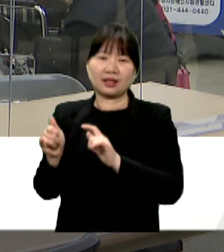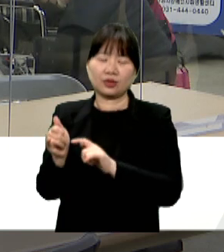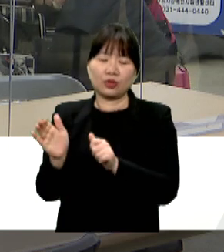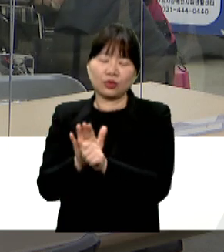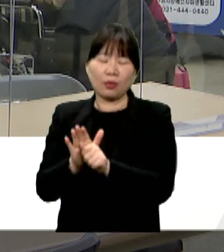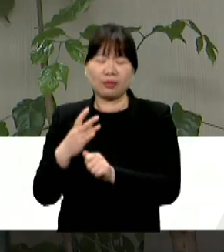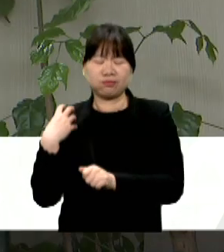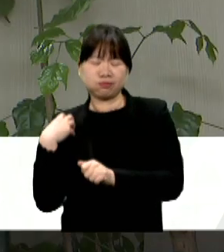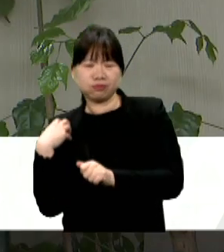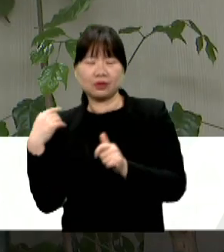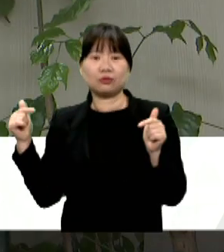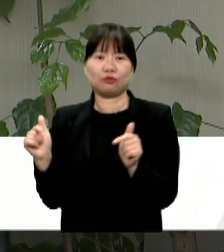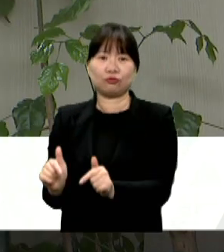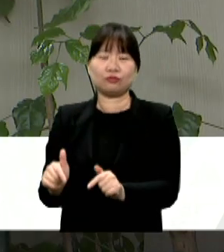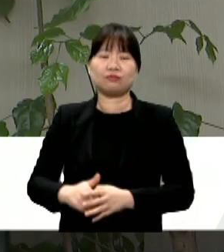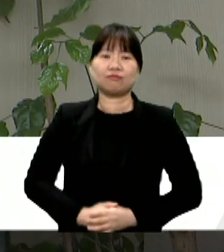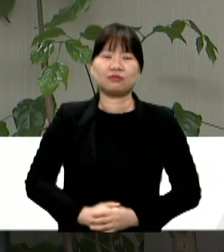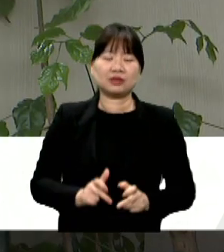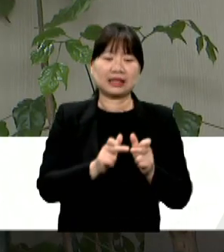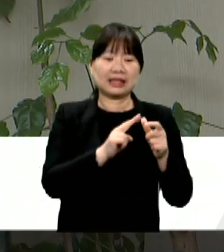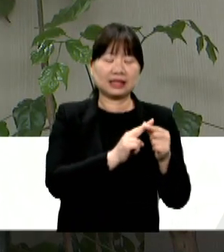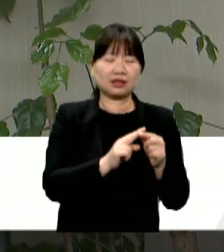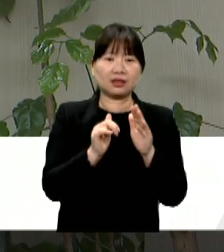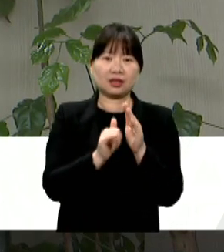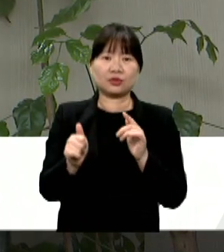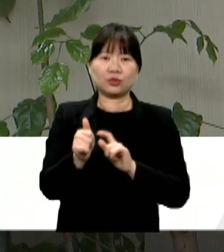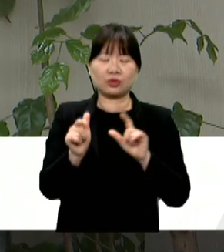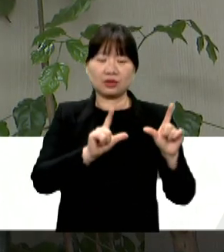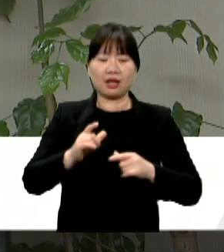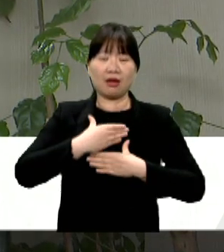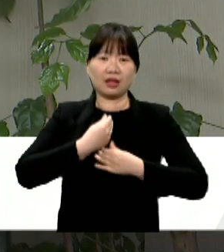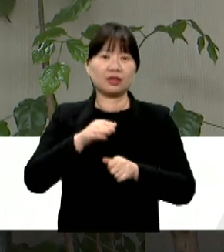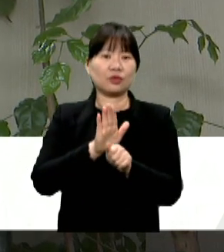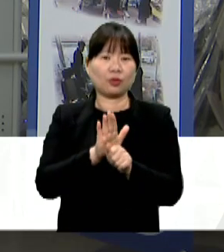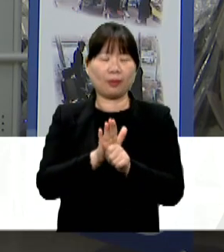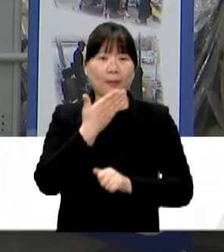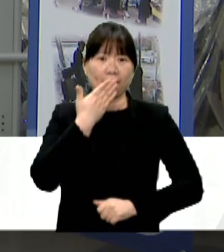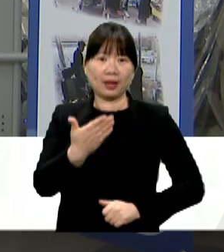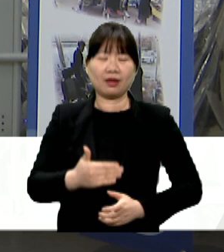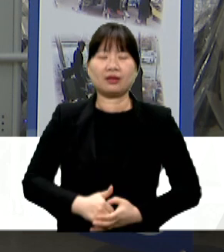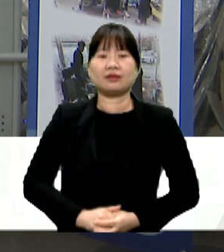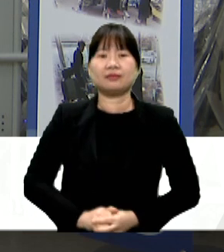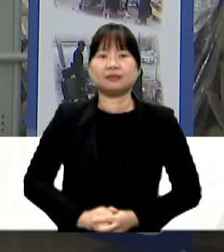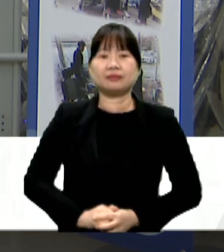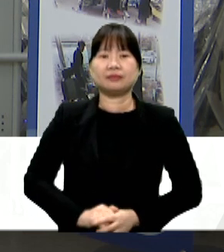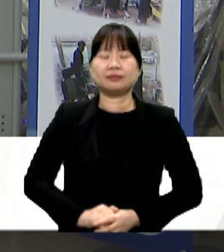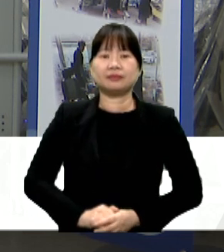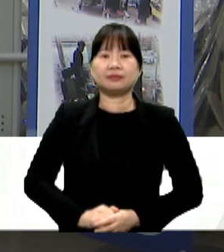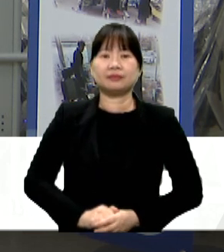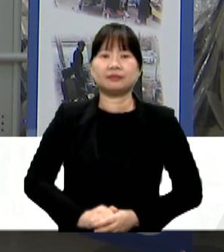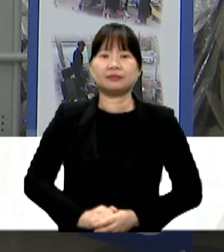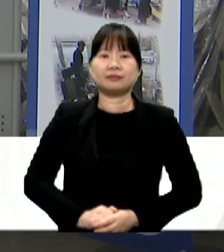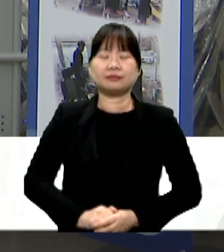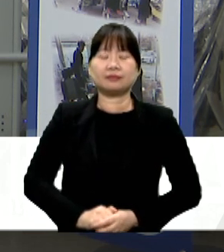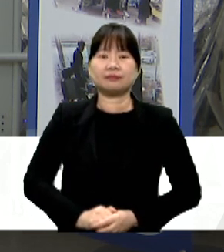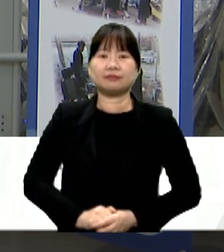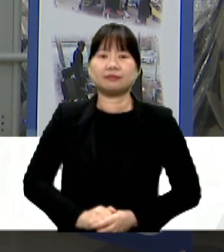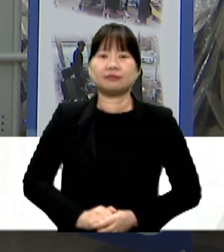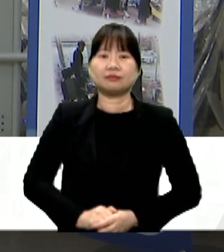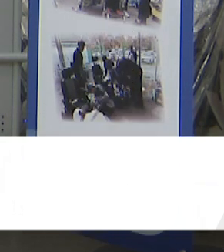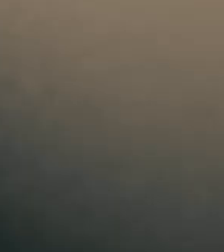시행되면 장애인 가족의 돌봄 부담을 경감시키고 장애인과 그 가족의 생활 안정을 도모할 수 있을 것으로